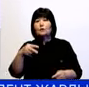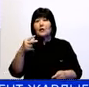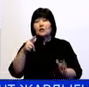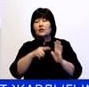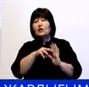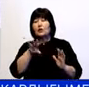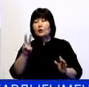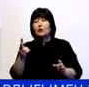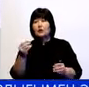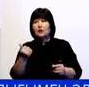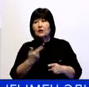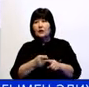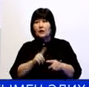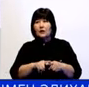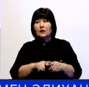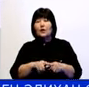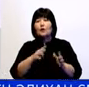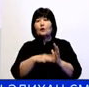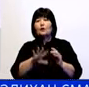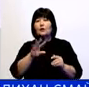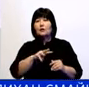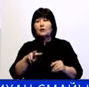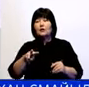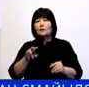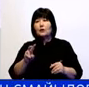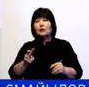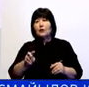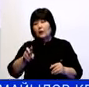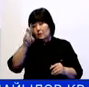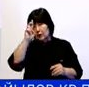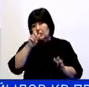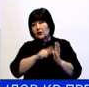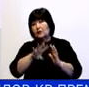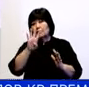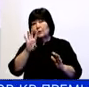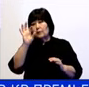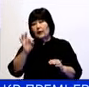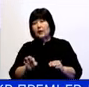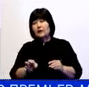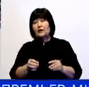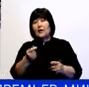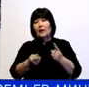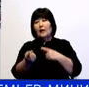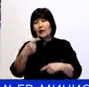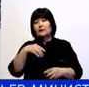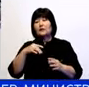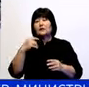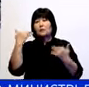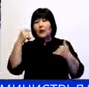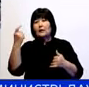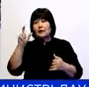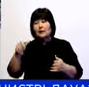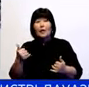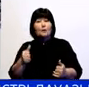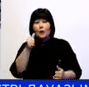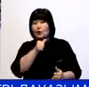шығынын бүгіндікке 95 миллион теңге немесе 74% сол малдың иелеріне біз қайтарып бердік. Жасыратыны жоқ. Бүгінге